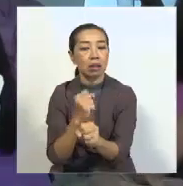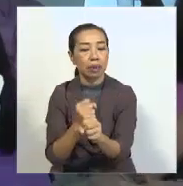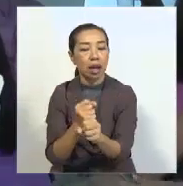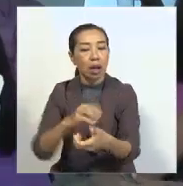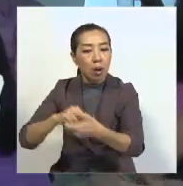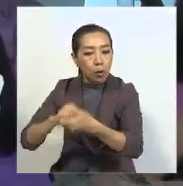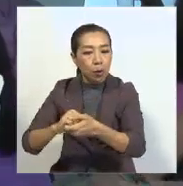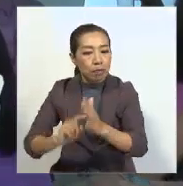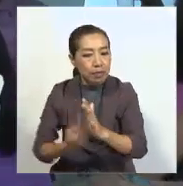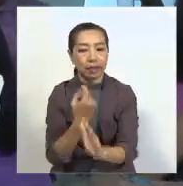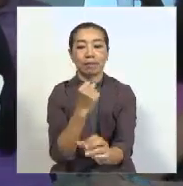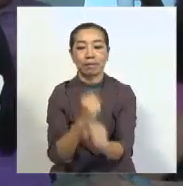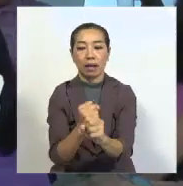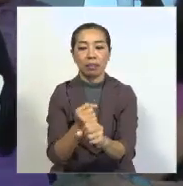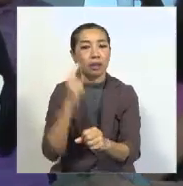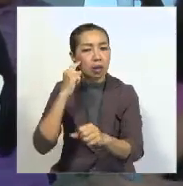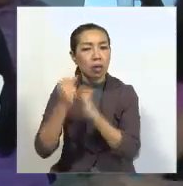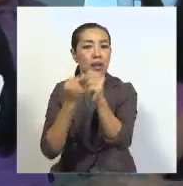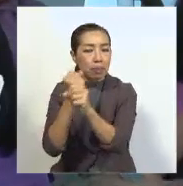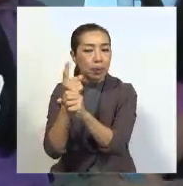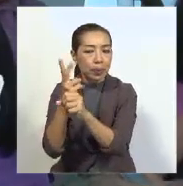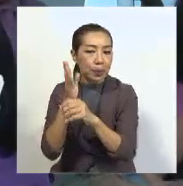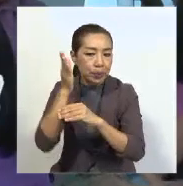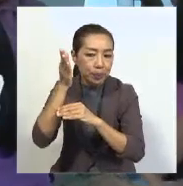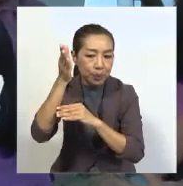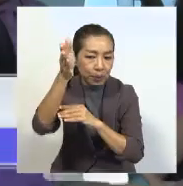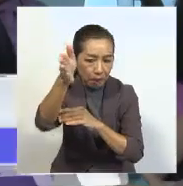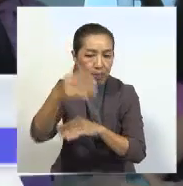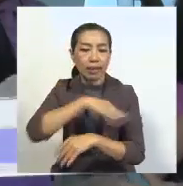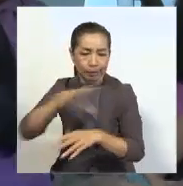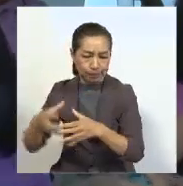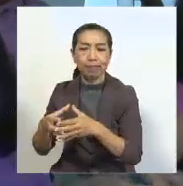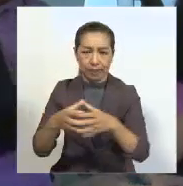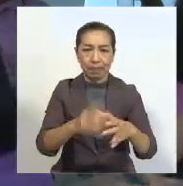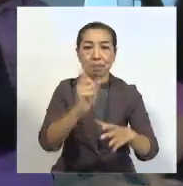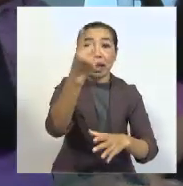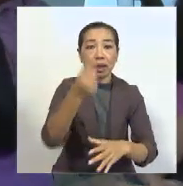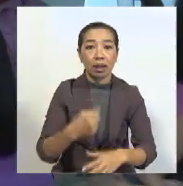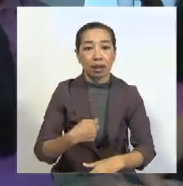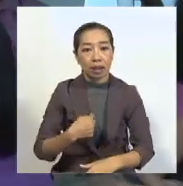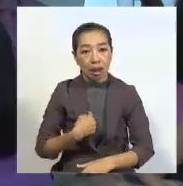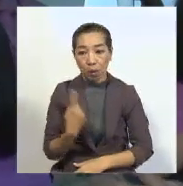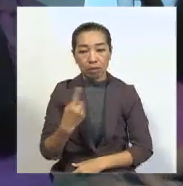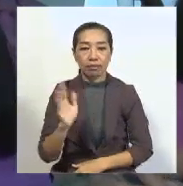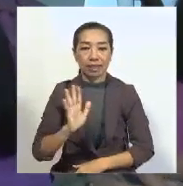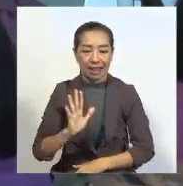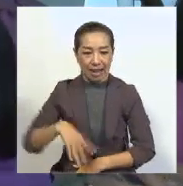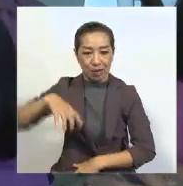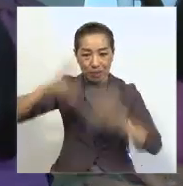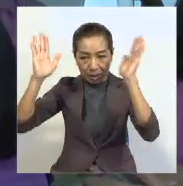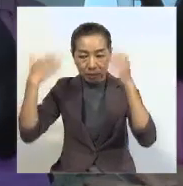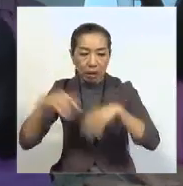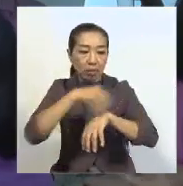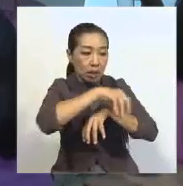ต้นแล้วก็เชื่อมั่นว่าในปีต่อๆไปเราก็จะมาอีกนะคะแล้วไม่ได้มาแต่เราคนเดียวเราก็จะเชิญชวนสมาชิกเครือข่าย